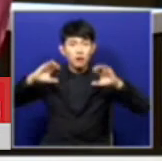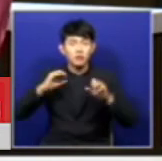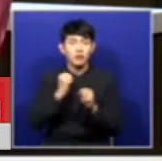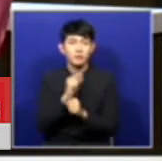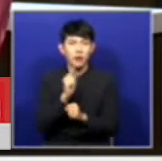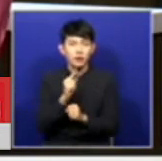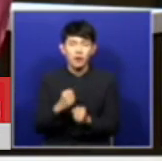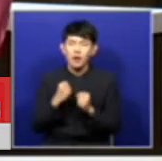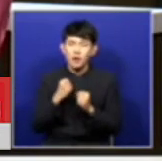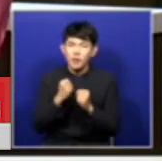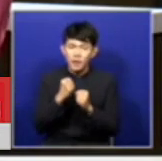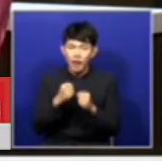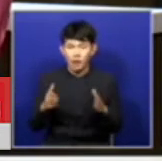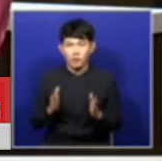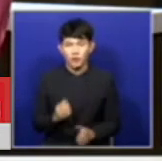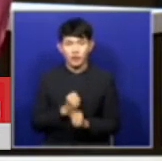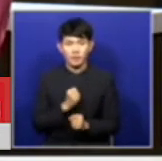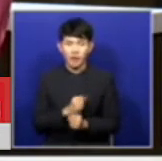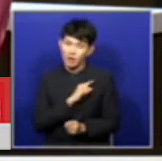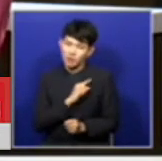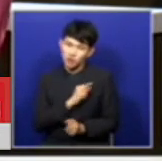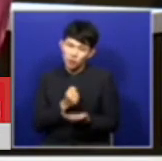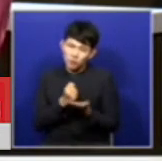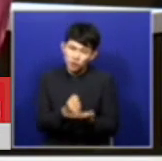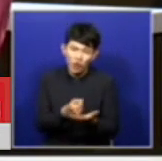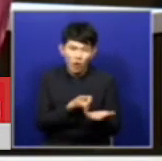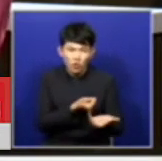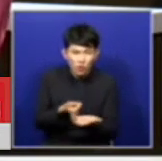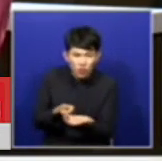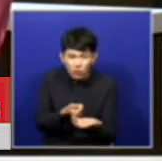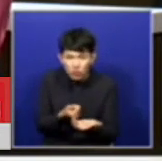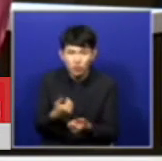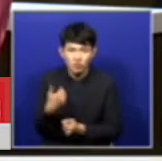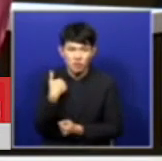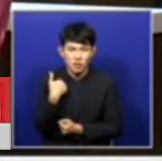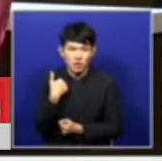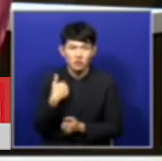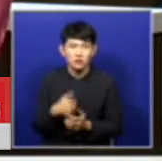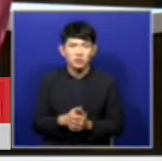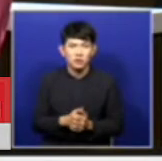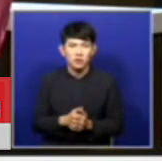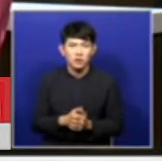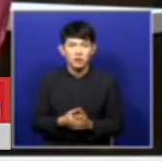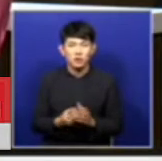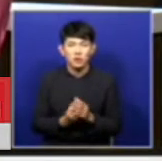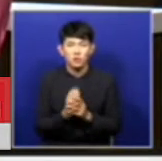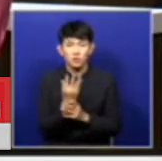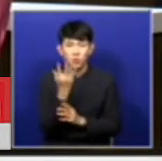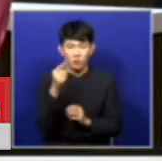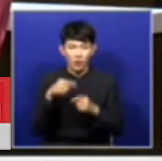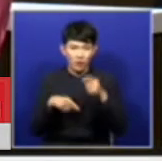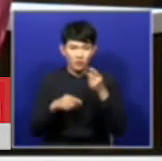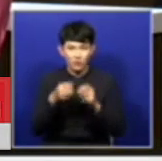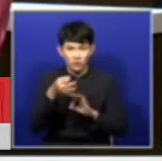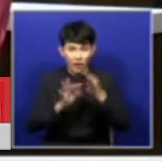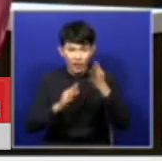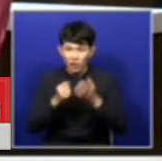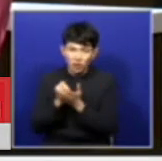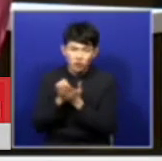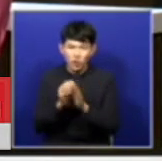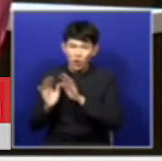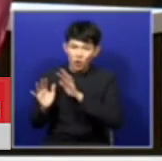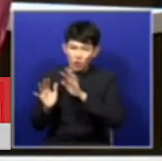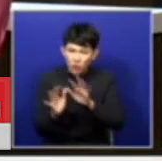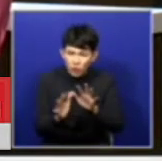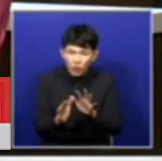ามส่งกำลังเจ้าหน้าที่ไปปฏิบัติภารกิจครับเอาหน่วยงานของไฟป่าจากทั่วประเทศเนี่ยไปรุมกันอยู่ที่เชียงใหม่อันนี้ต้องยอมรับ